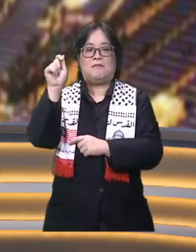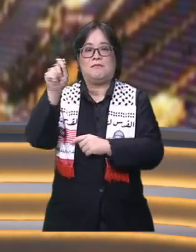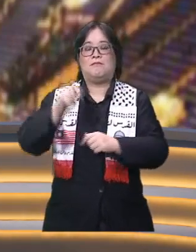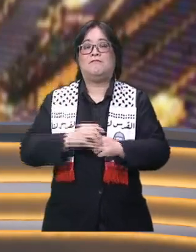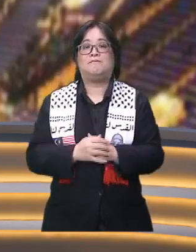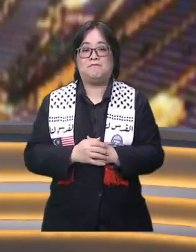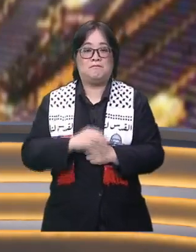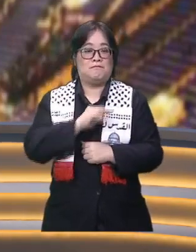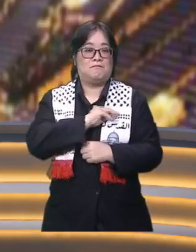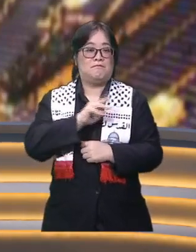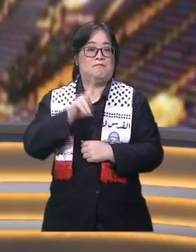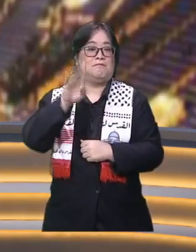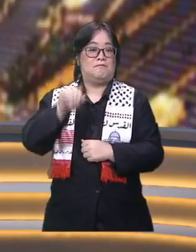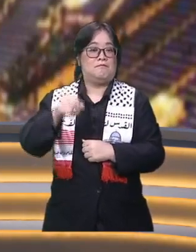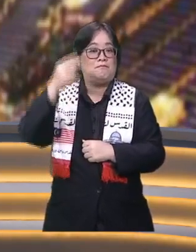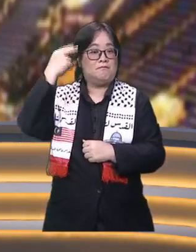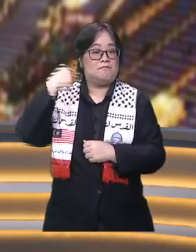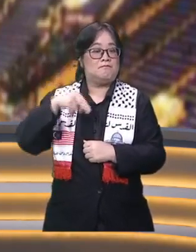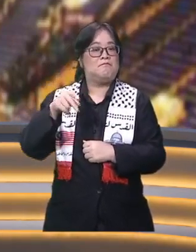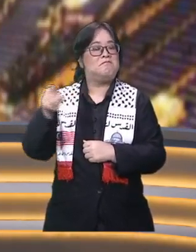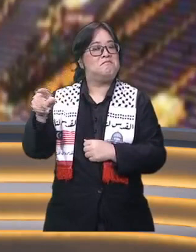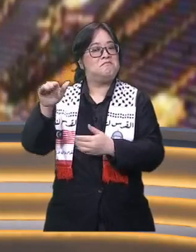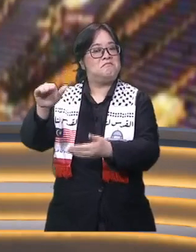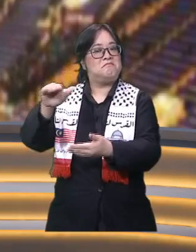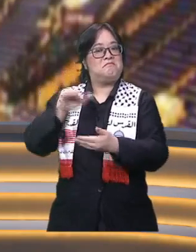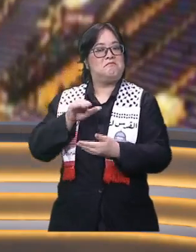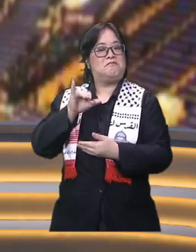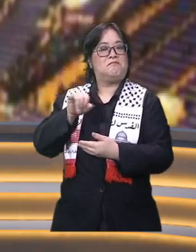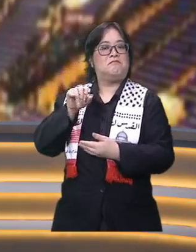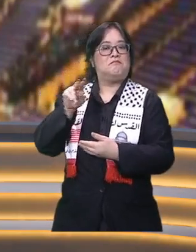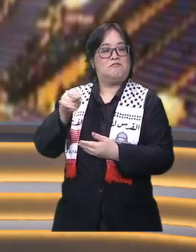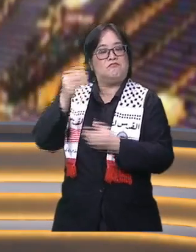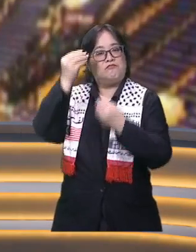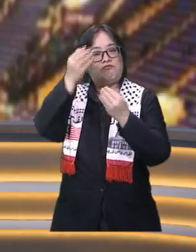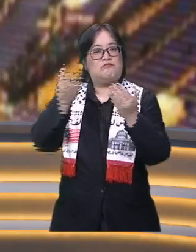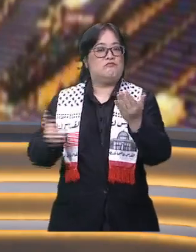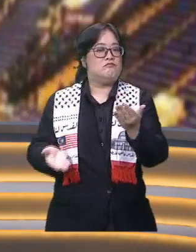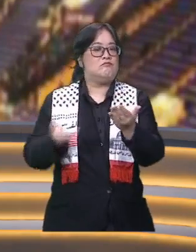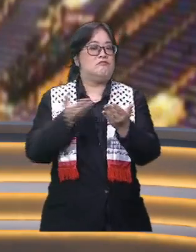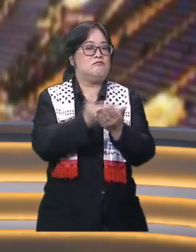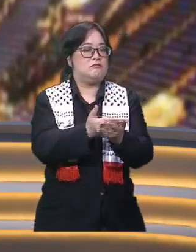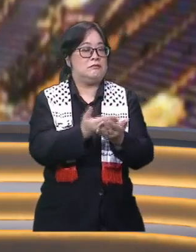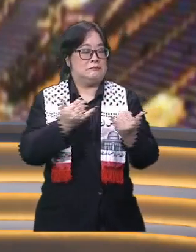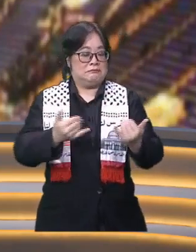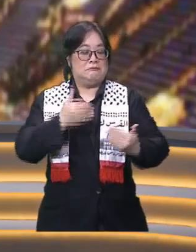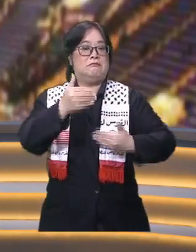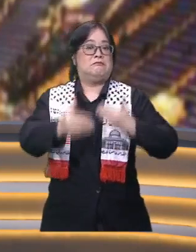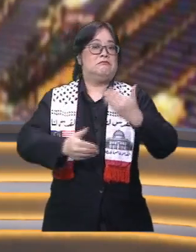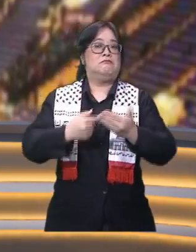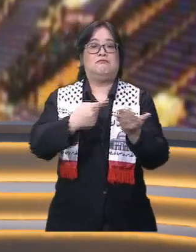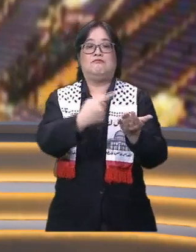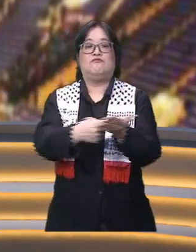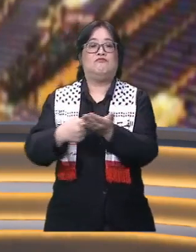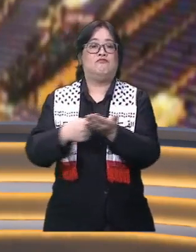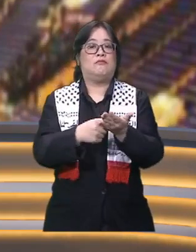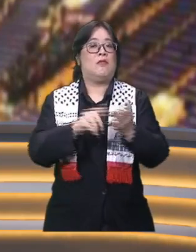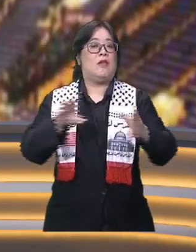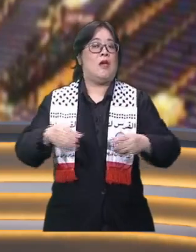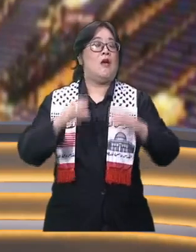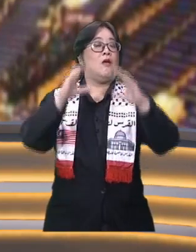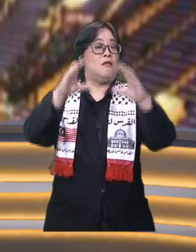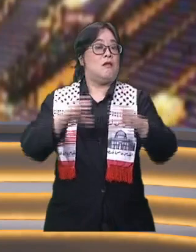sukan badminton. Menteri Belia dan Sukan Hannah Yeoh berkata beliau dihubungi ISN yang memaklumkan mengenai cadangan itu dan sedang di